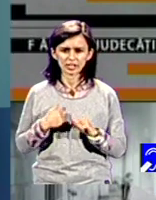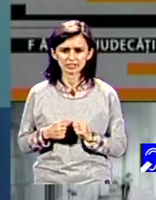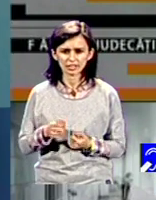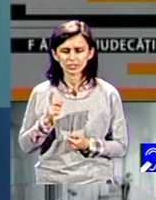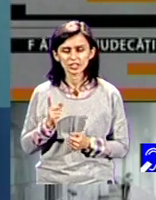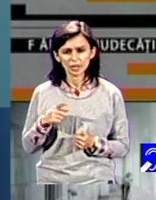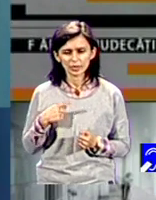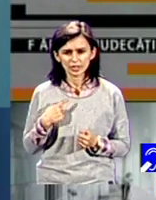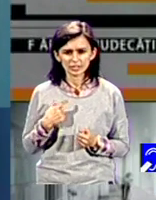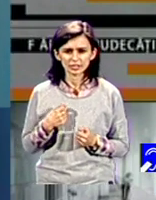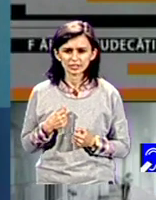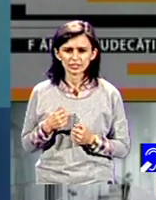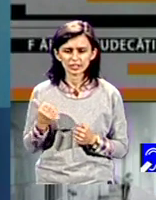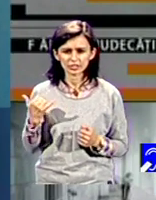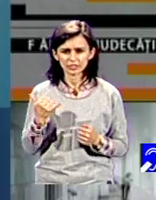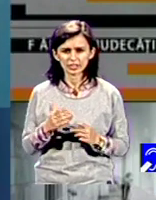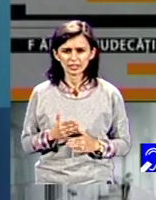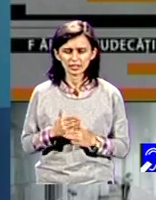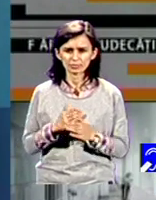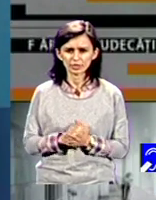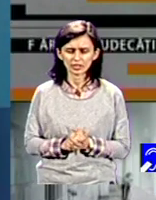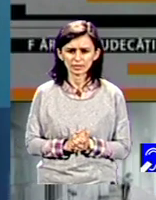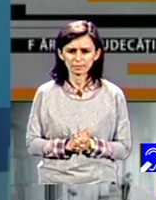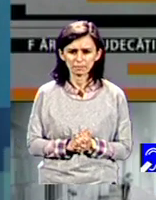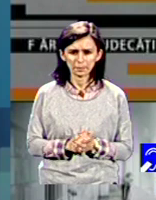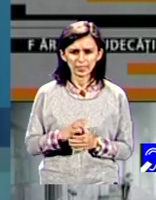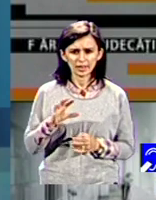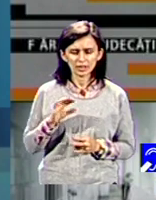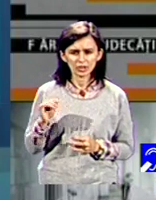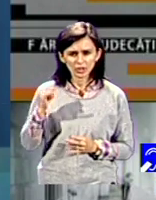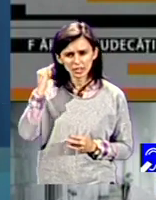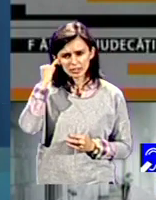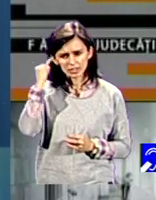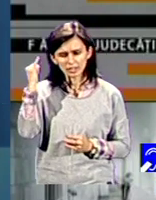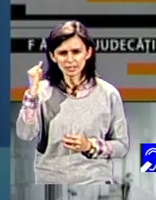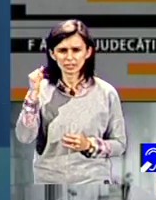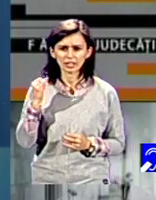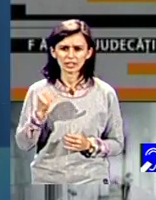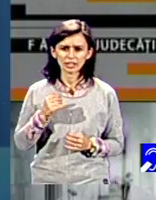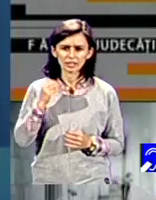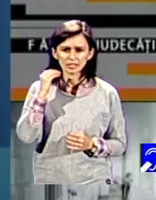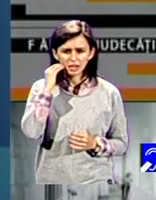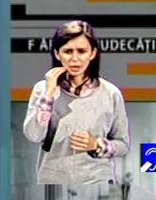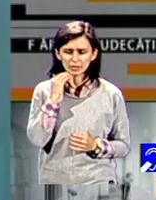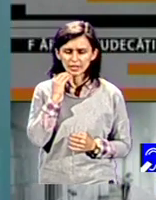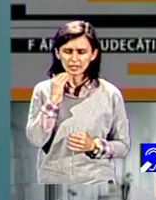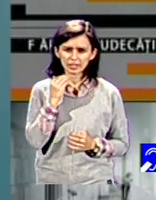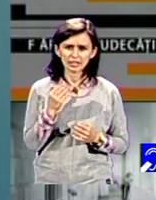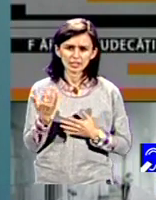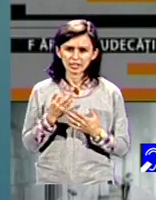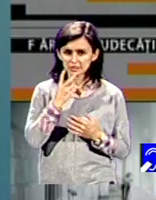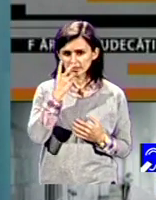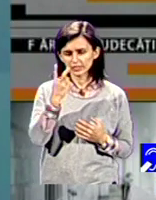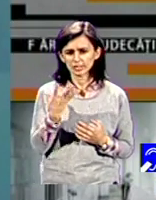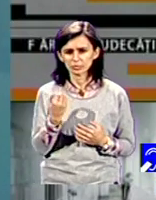o altă idee pe care am văzut toate ca toate Statele Unite îi spuneau eventually plan adică Hai să ne uităm un pic la ce ar putea să meargă prost